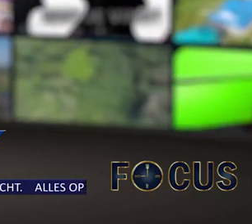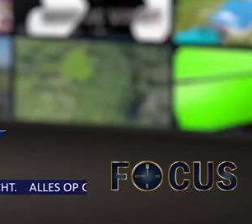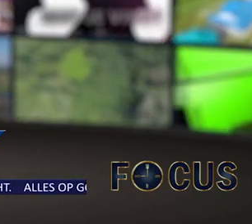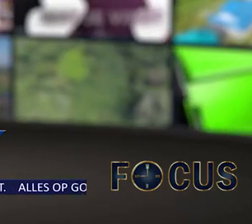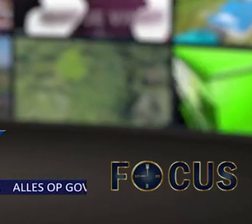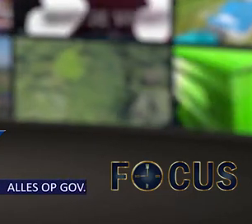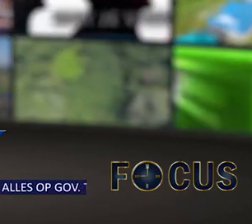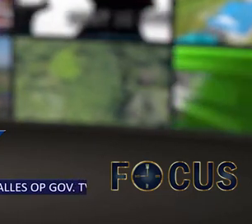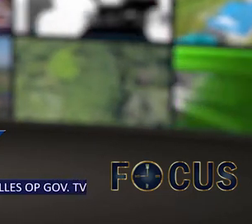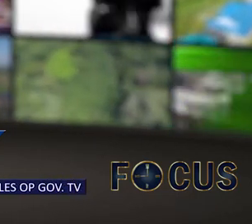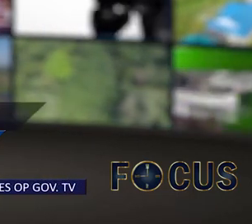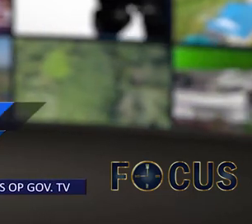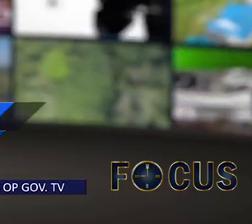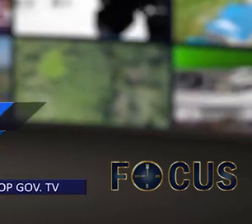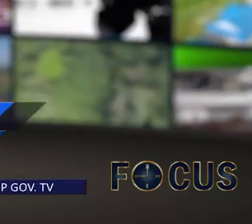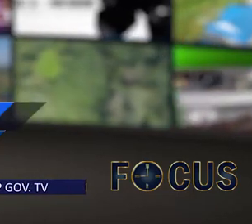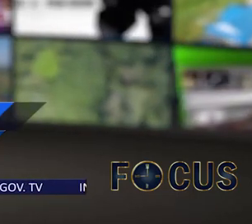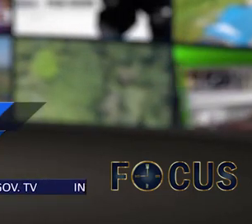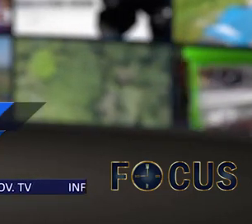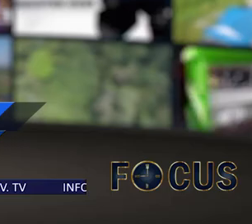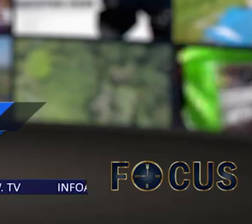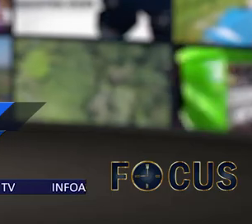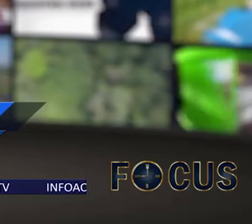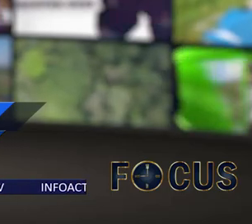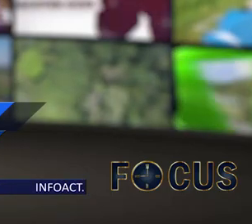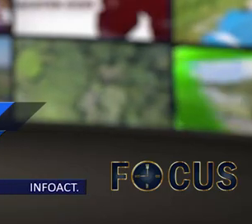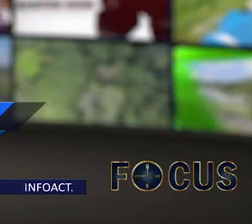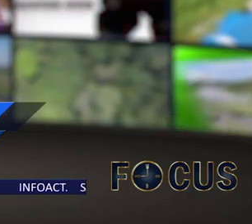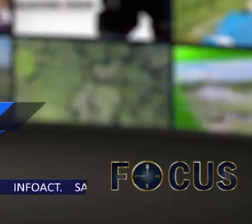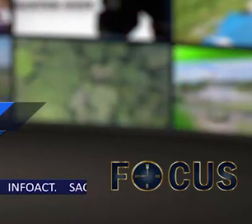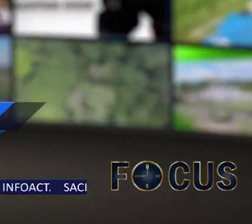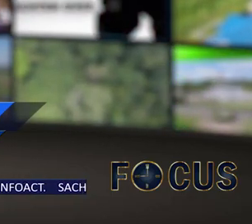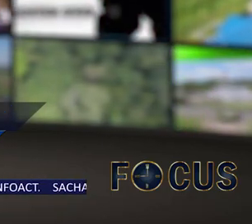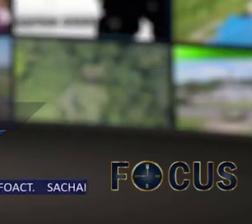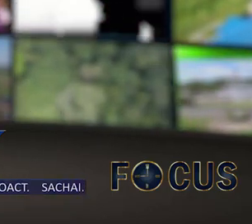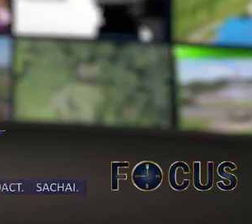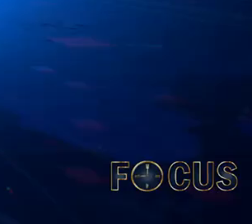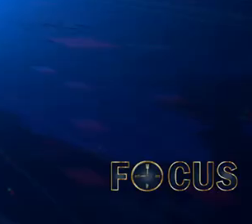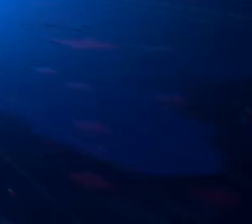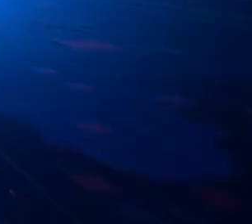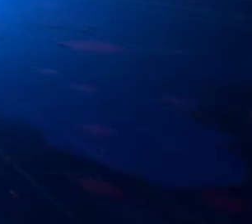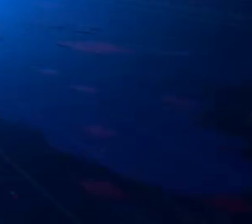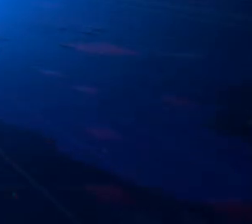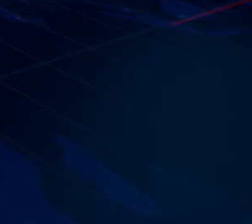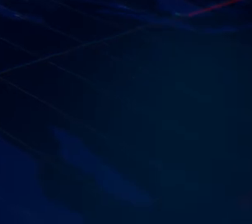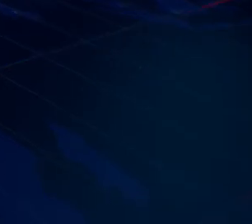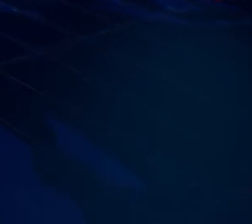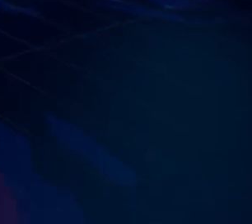2 meter en draag altijd uw mond- en neusbedekking. Bedankt voor uw aandacht. Tot de volgende keer.